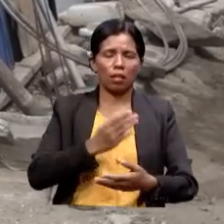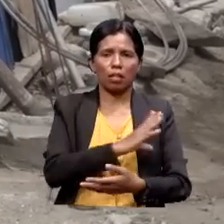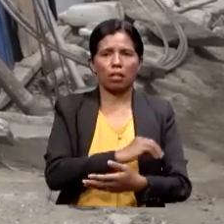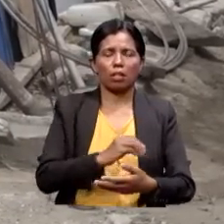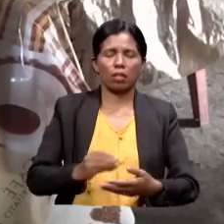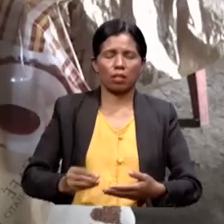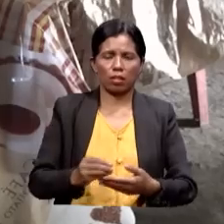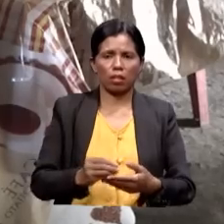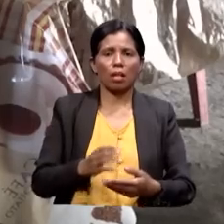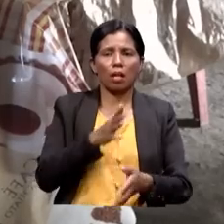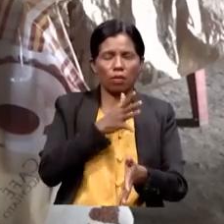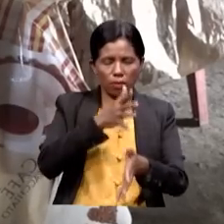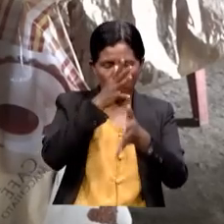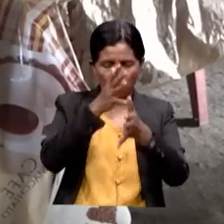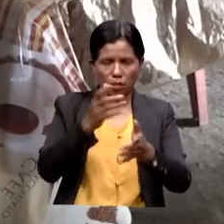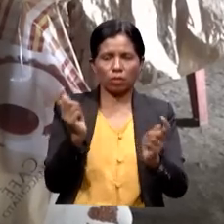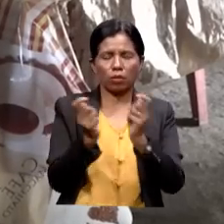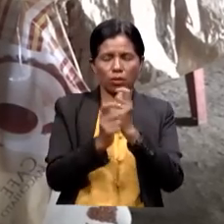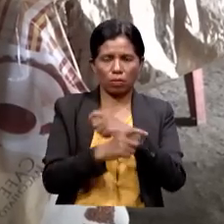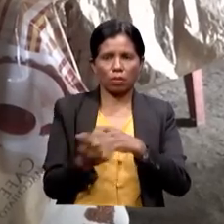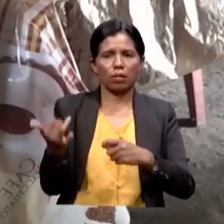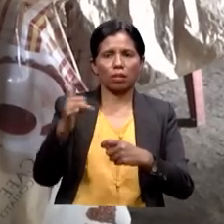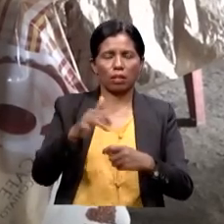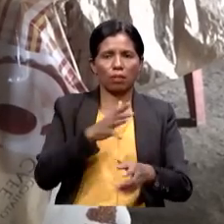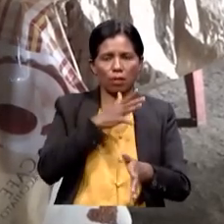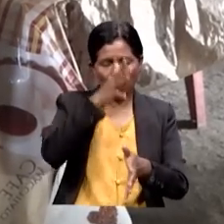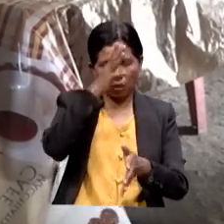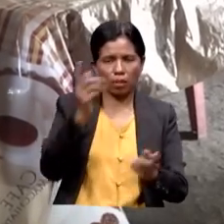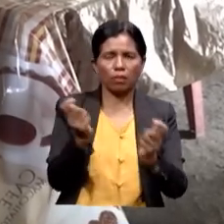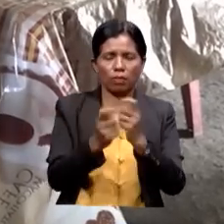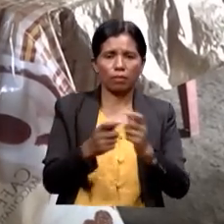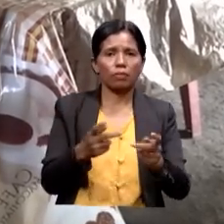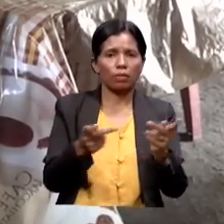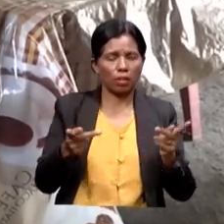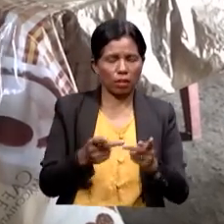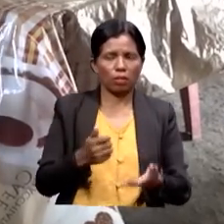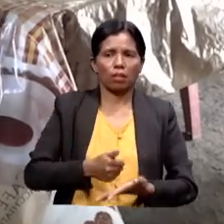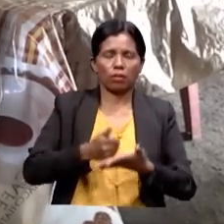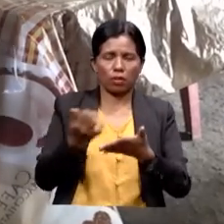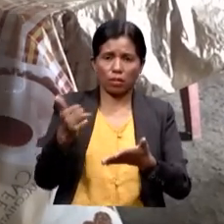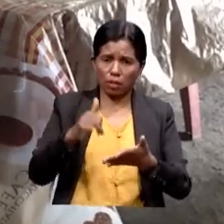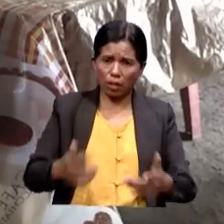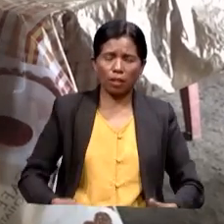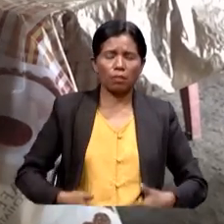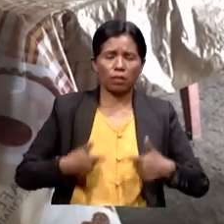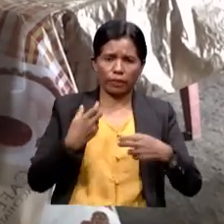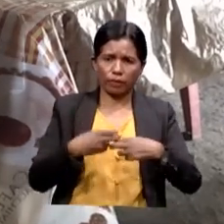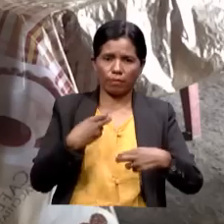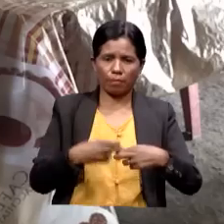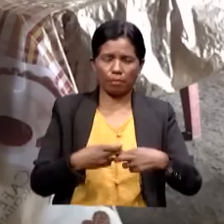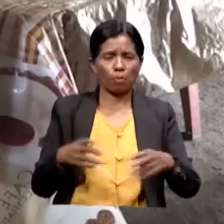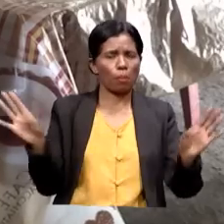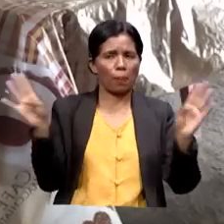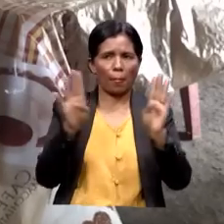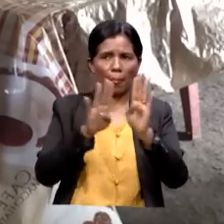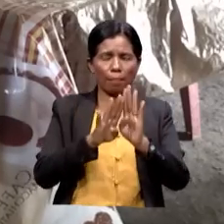troka sirana in rua ne mama, ho papa ne fatin ho di taumatan basira. Morris moro kida ne, taka hela iya